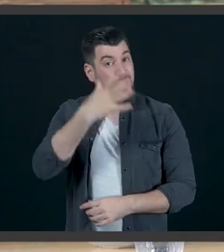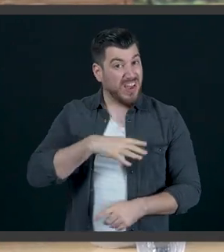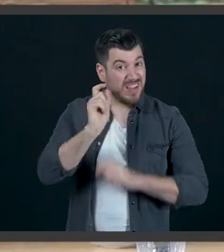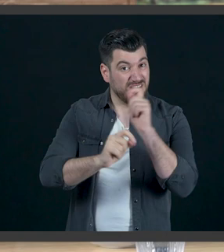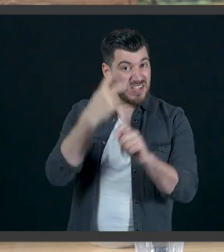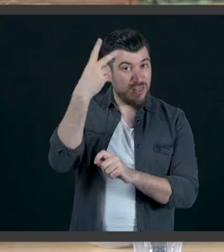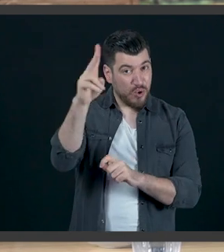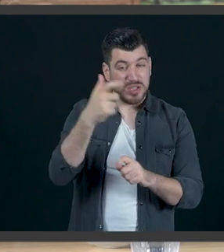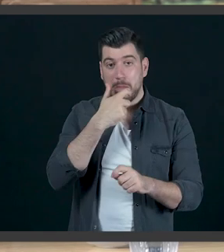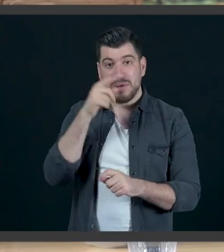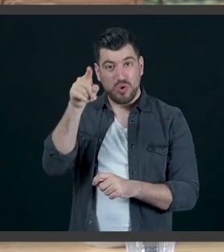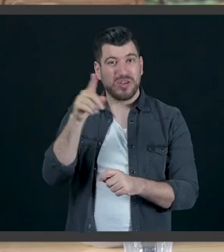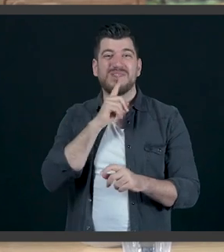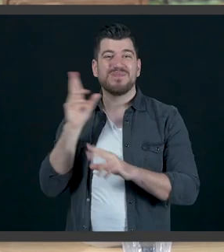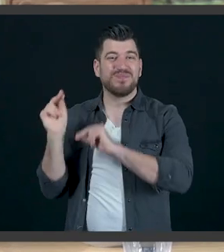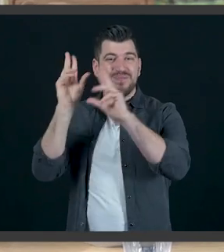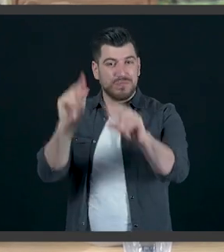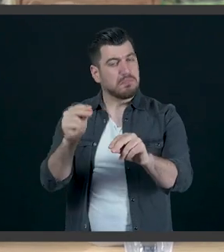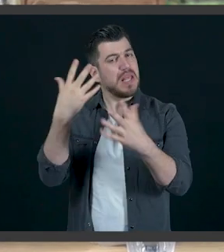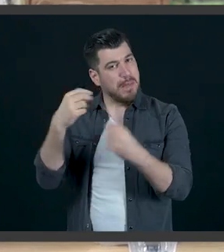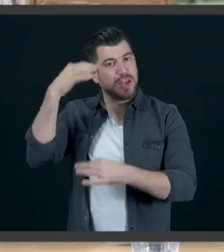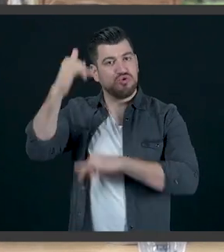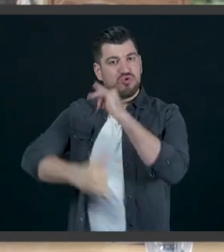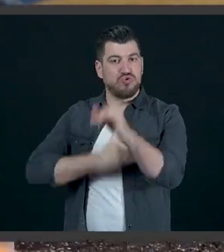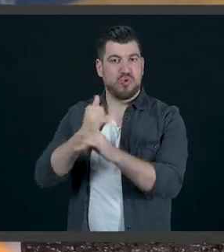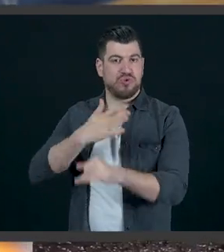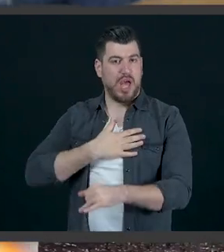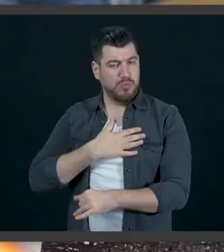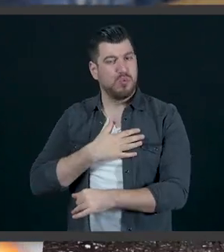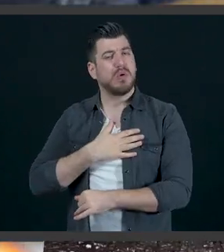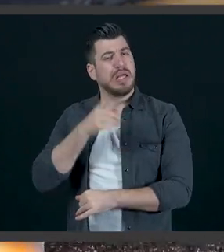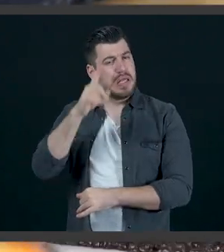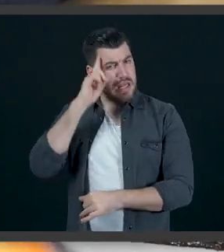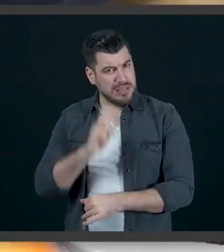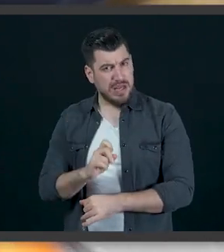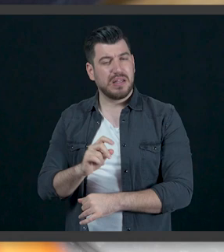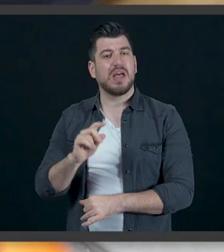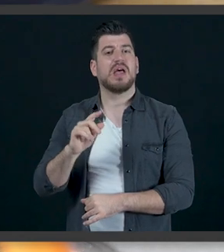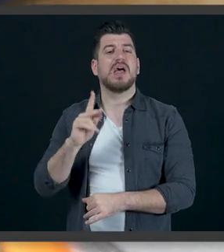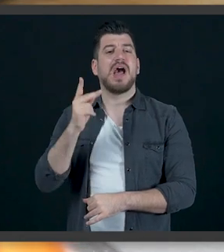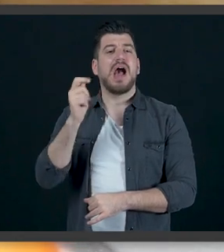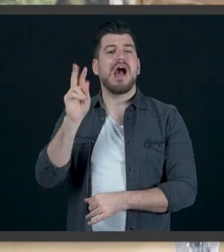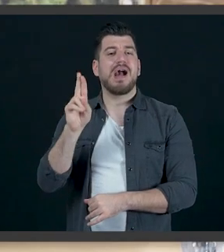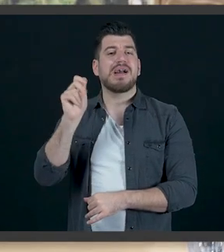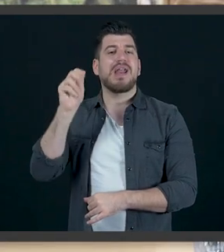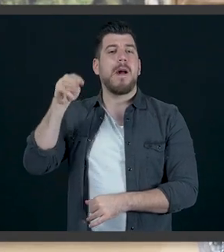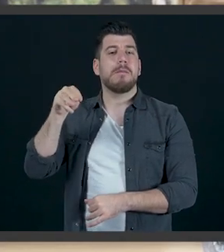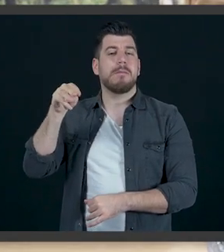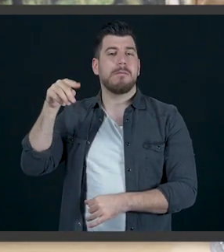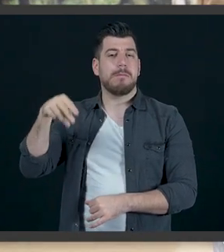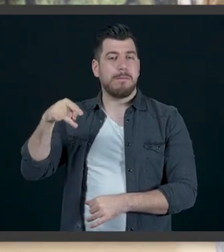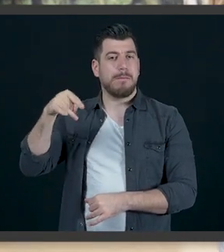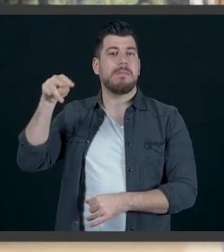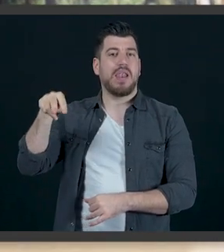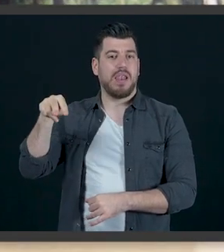ετοιμάσετε κι εσείς ένα κράμπουλ φρέσκο, έχει στο site μου, alexpetridis.com, τα ξέρετε. Θα ψάξετε κράμπουλ. Μάλλον θα βάλω και στη συνταγή